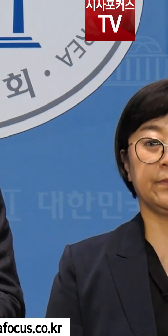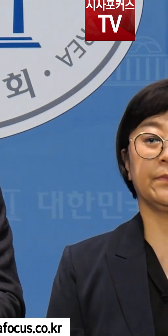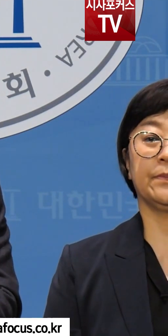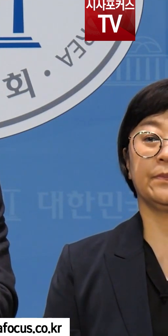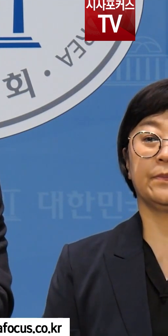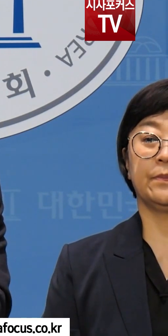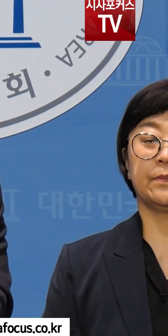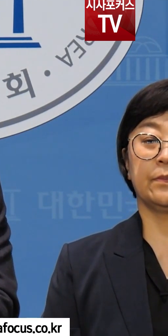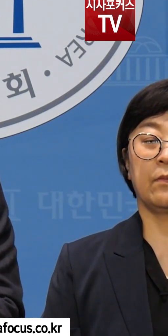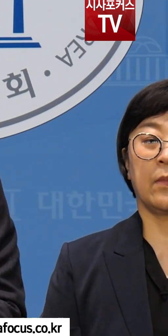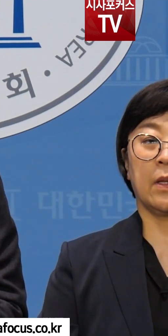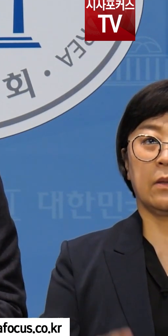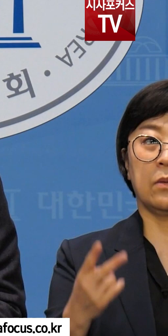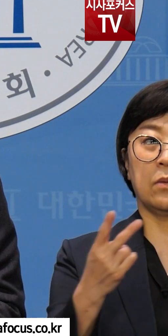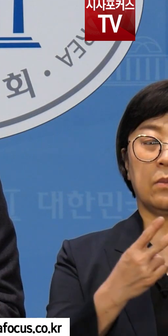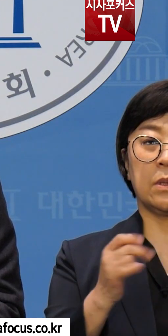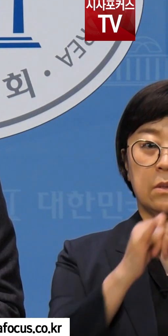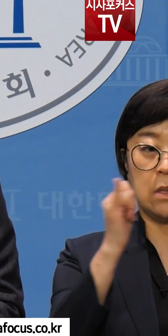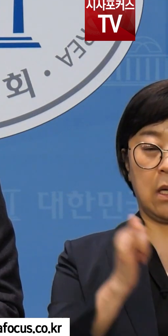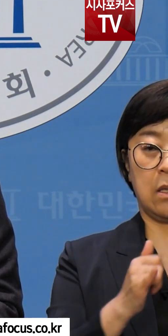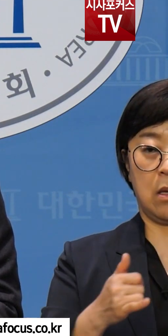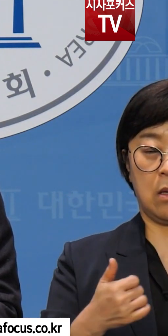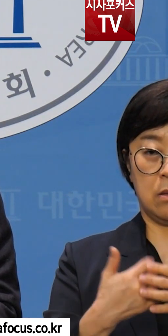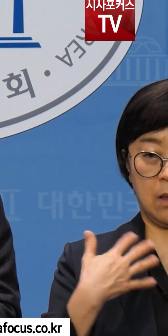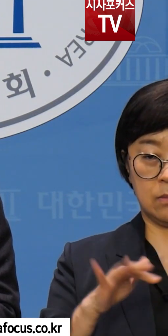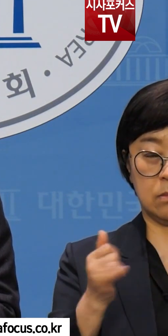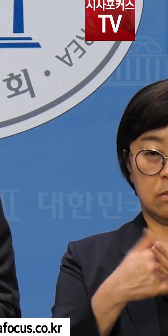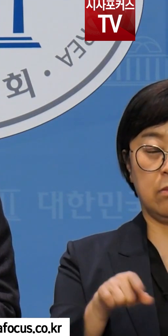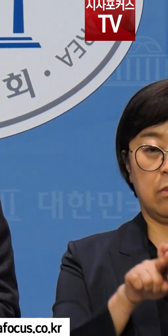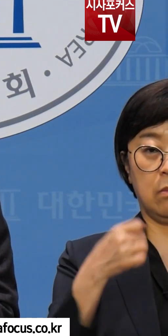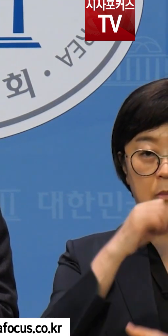요청드리겠습니다. 두 번째로 사회 취약계층을 위한